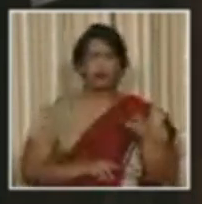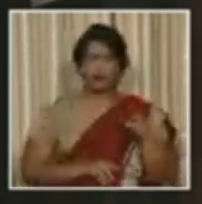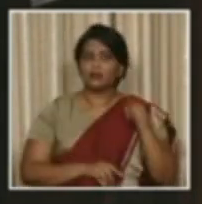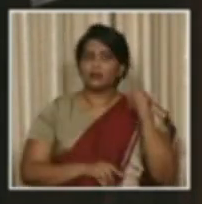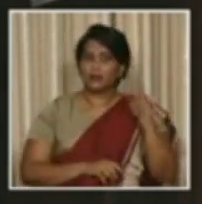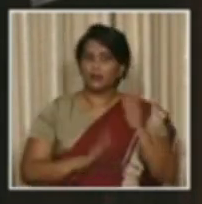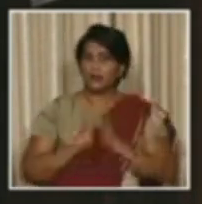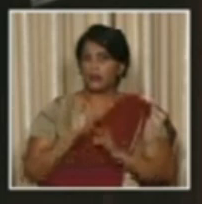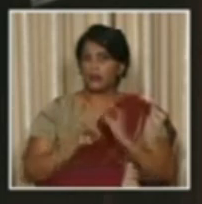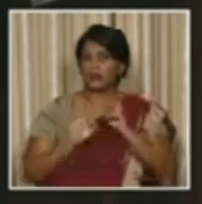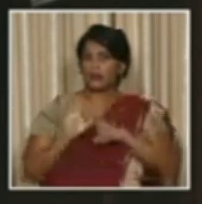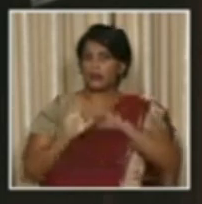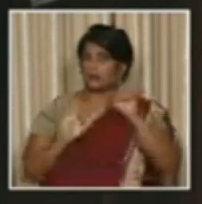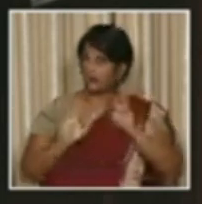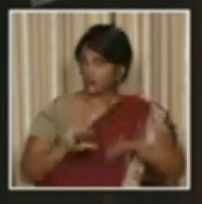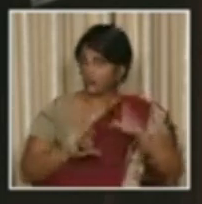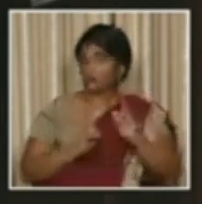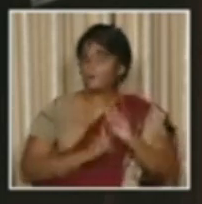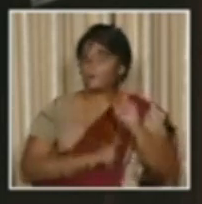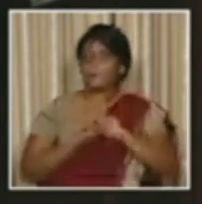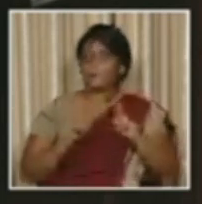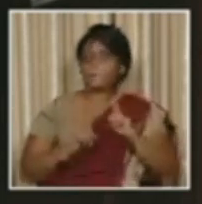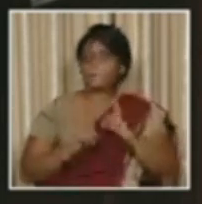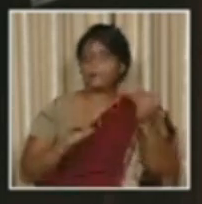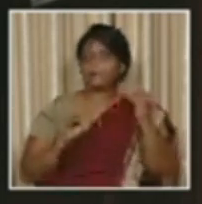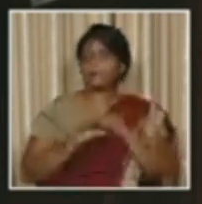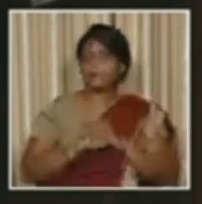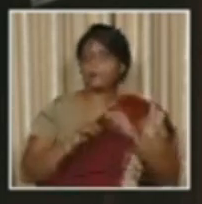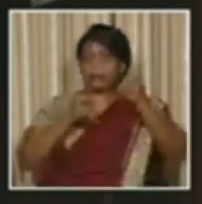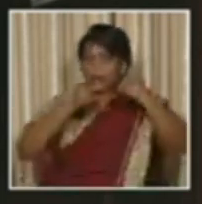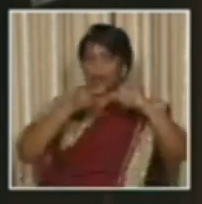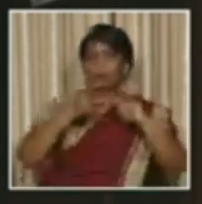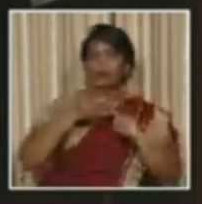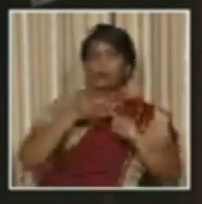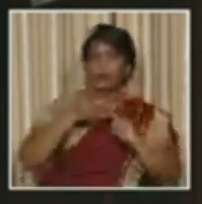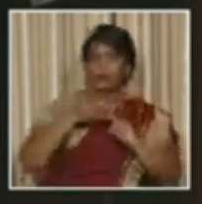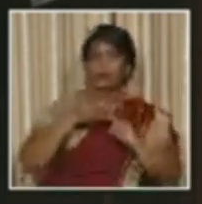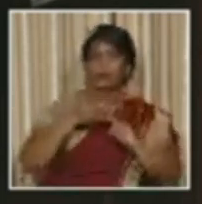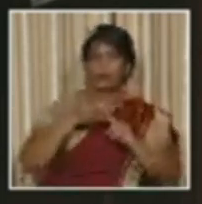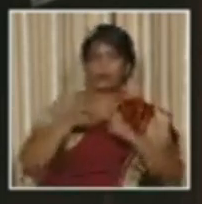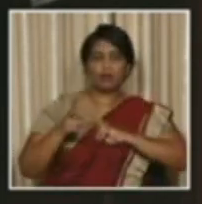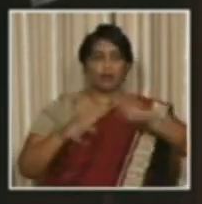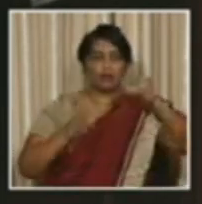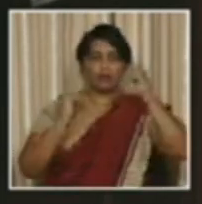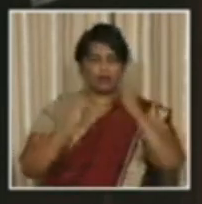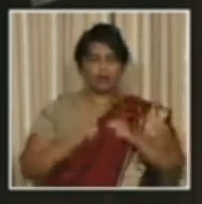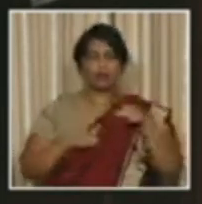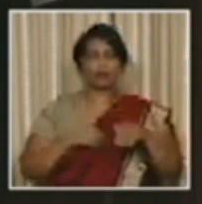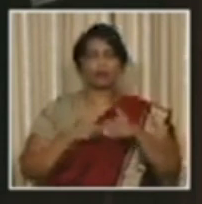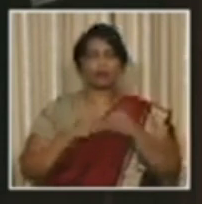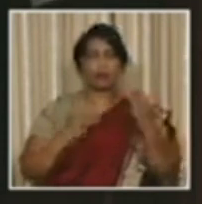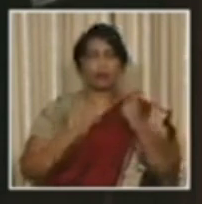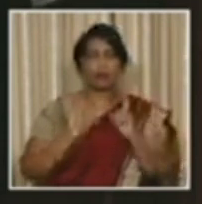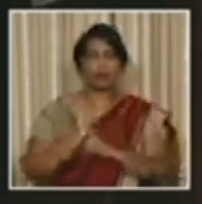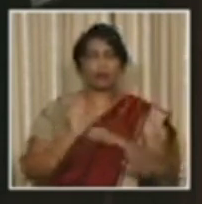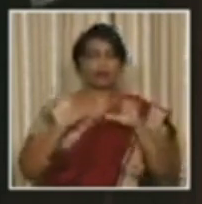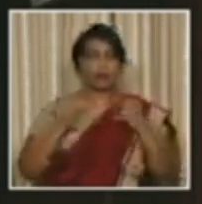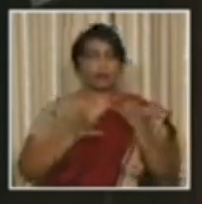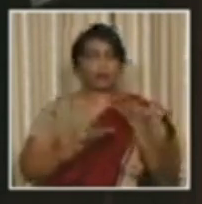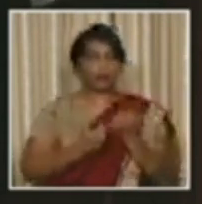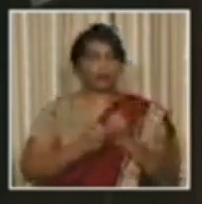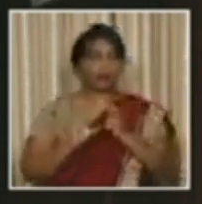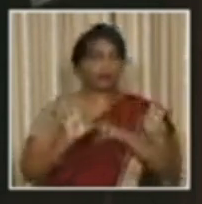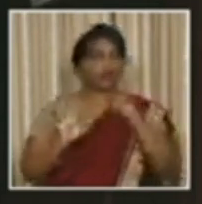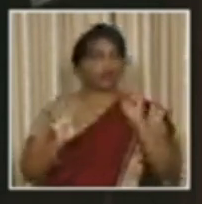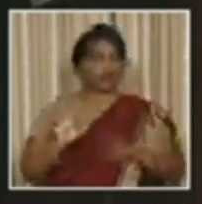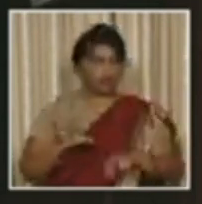හැබැයි මේ මන්ත්‍රීවරයා ඉලාස්වීමත් එක්ක පාර්ලිමේන්තුවට එන්නේ ඊළඟ ලයිස්තුවේ ඉන්න එක්කෙනා දිත්තපුර වැසියෙක්. අද පත්තරේ තියෙනවා ලක්ෂ 900ක් කරන් තමයි